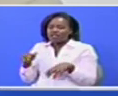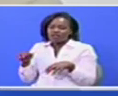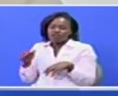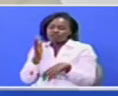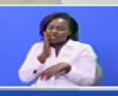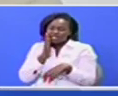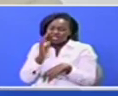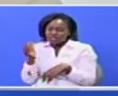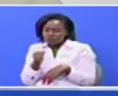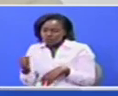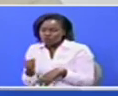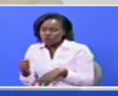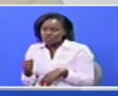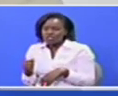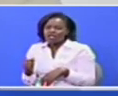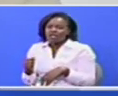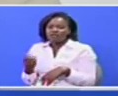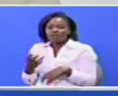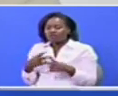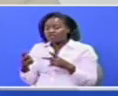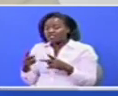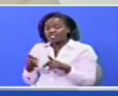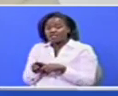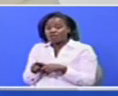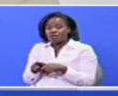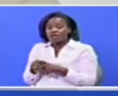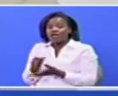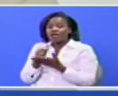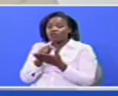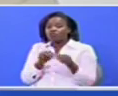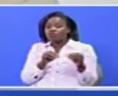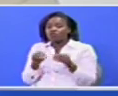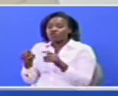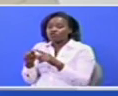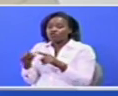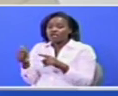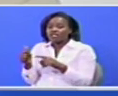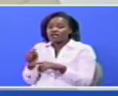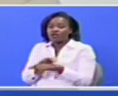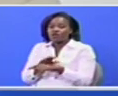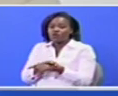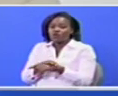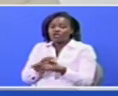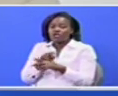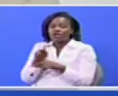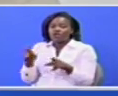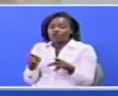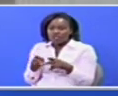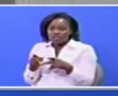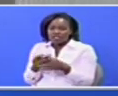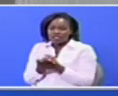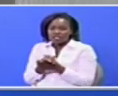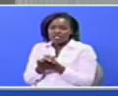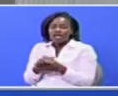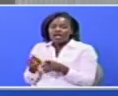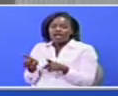hawezi kujiweza, pia wasaidiwe na wapeleke sehemu zile zinafaa, wasiwache tu wapeleke mafuriko. La